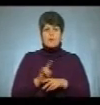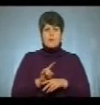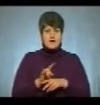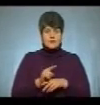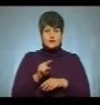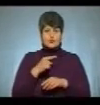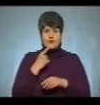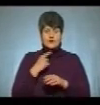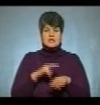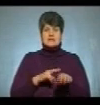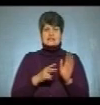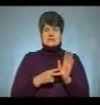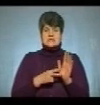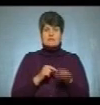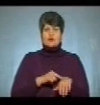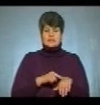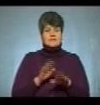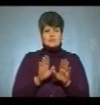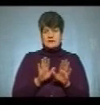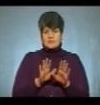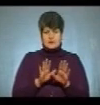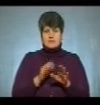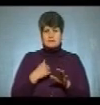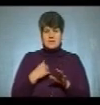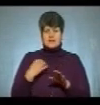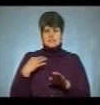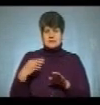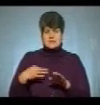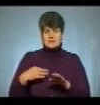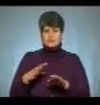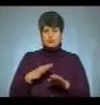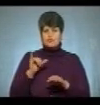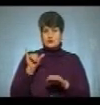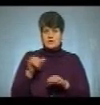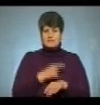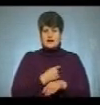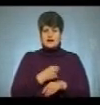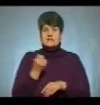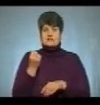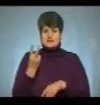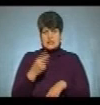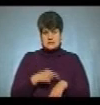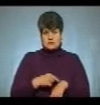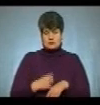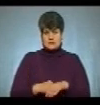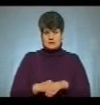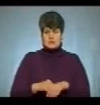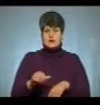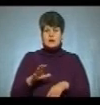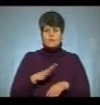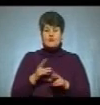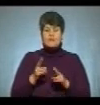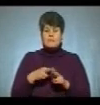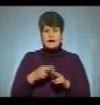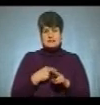каже 7 годин, не 7 годин, а мій син знаходився в них в лікарні 12 годин і знаходився без